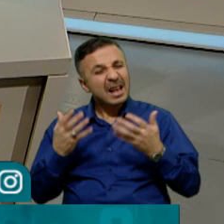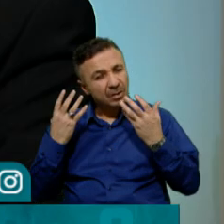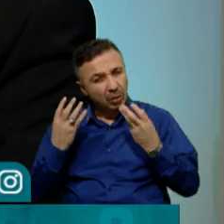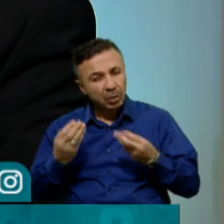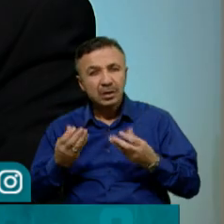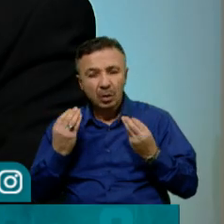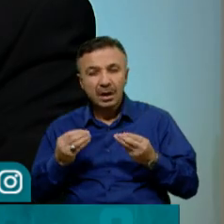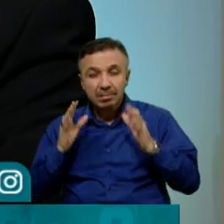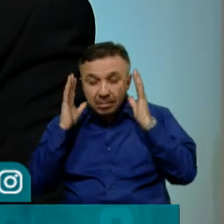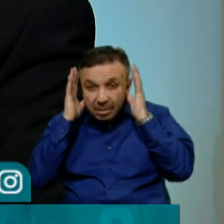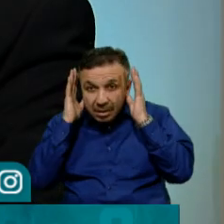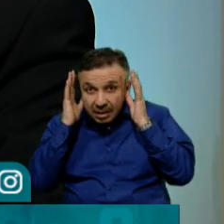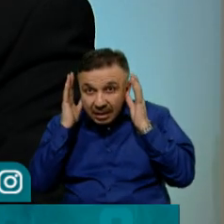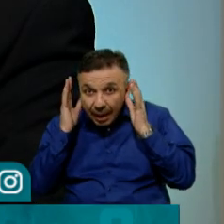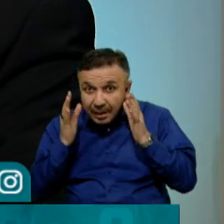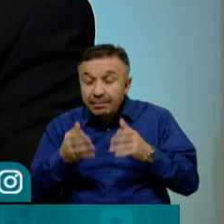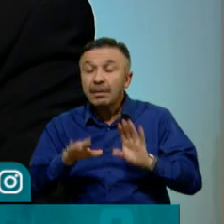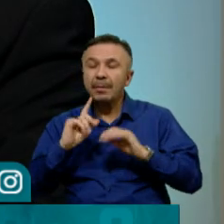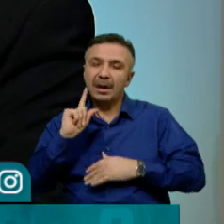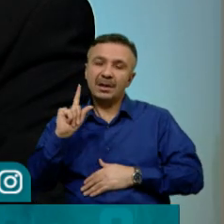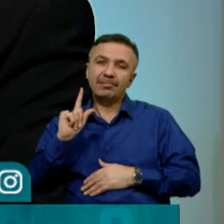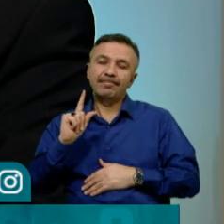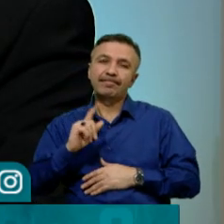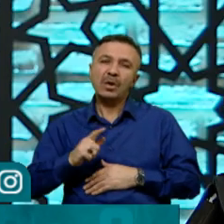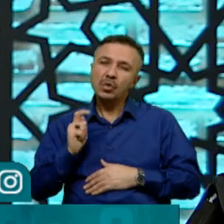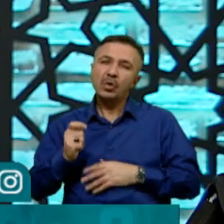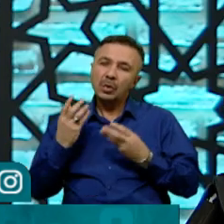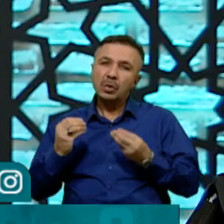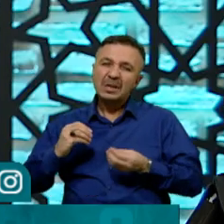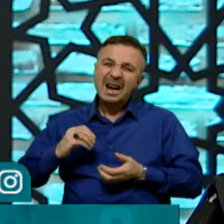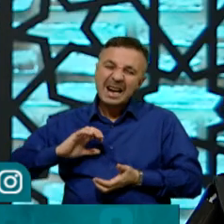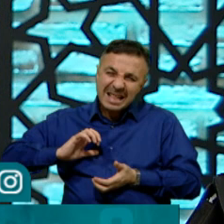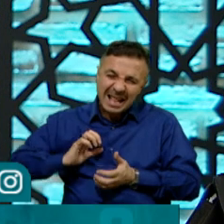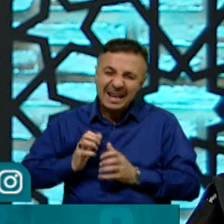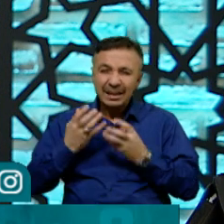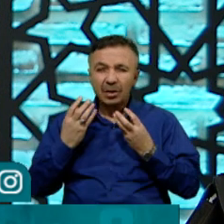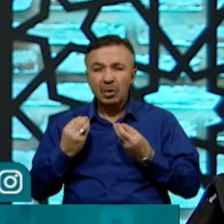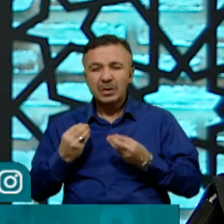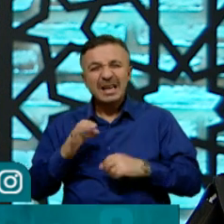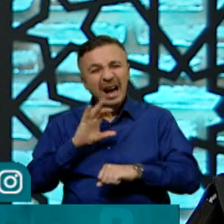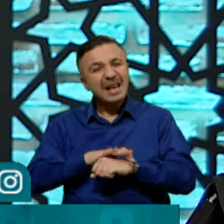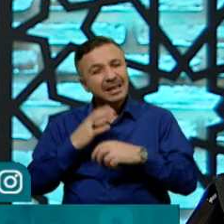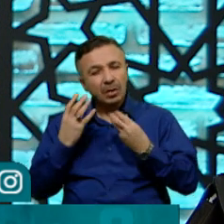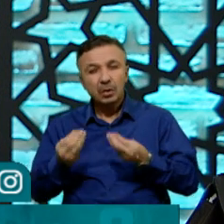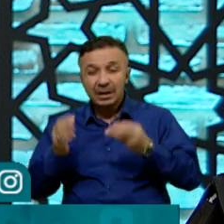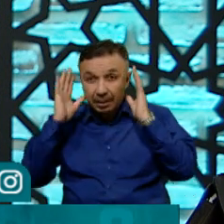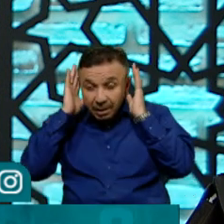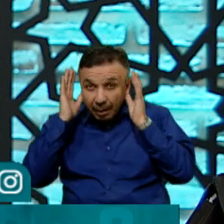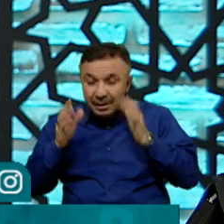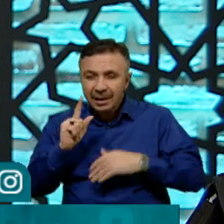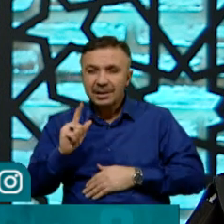namazı bırakmamız gerekir Zor da olsa karda olsak hastada olsak namazı kılmamız lazım ya